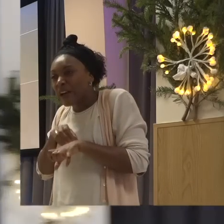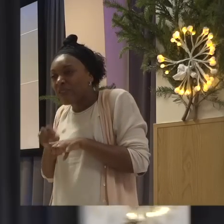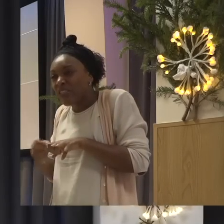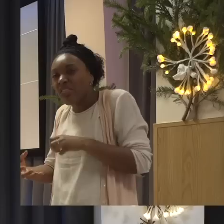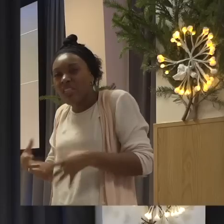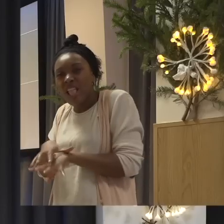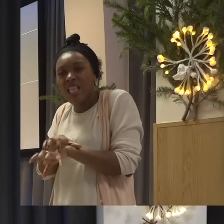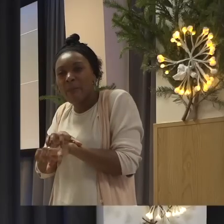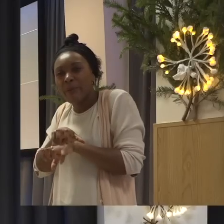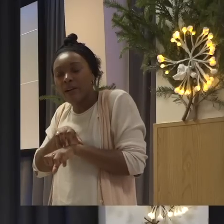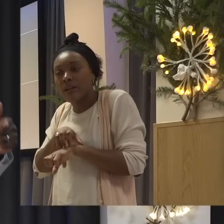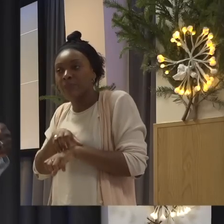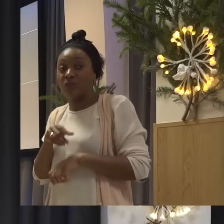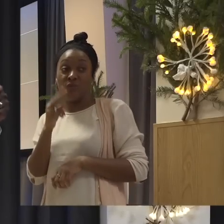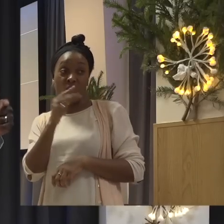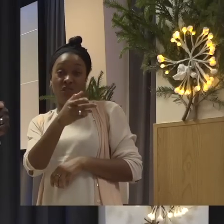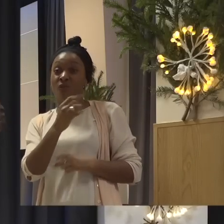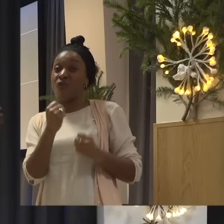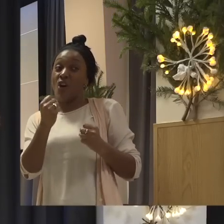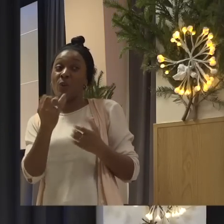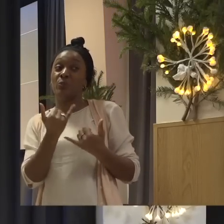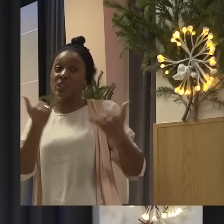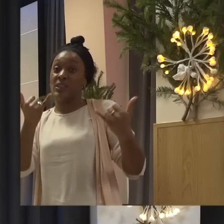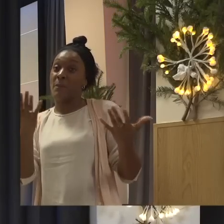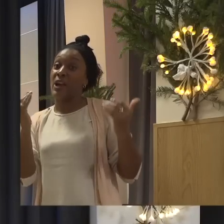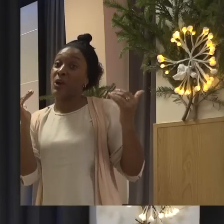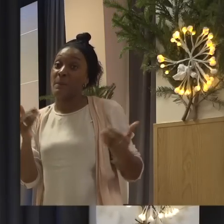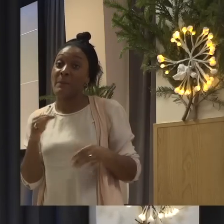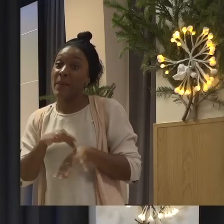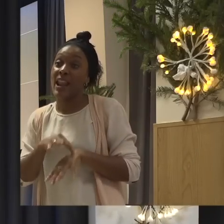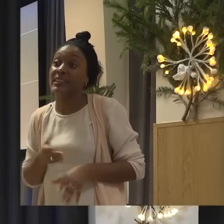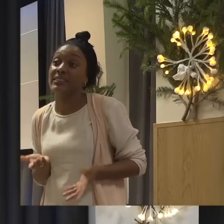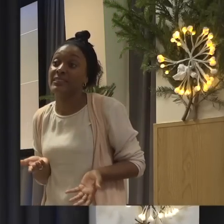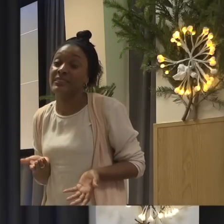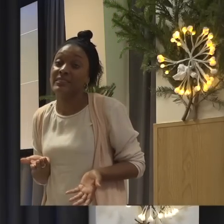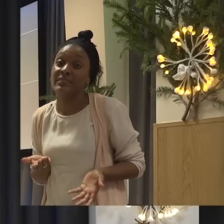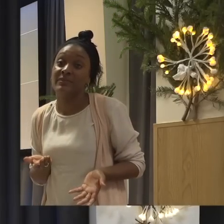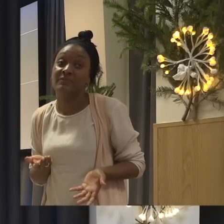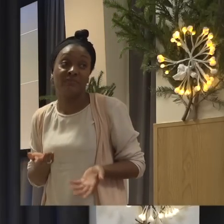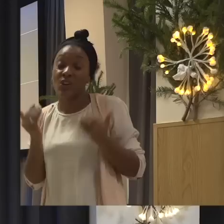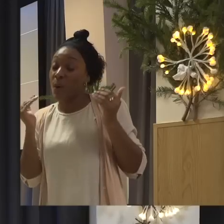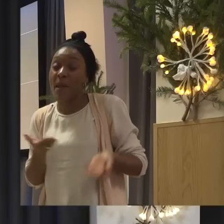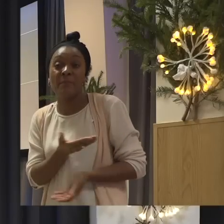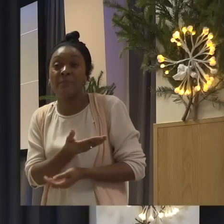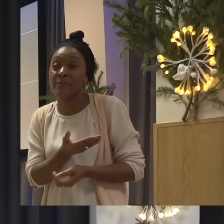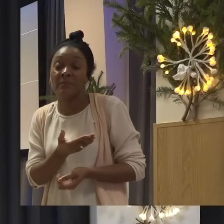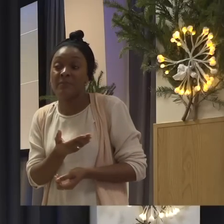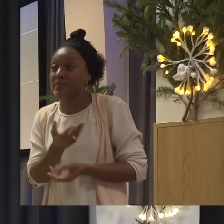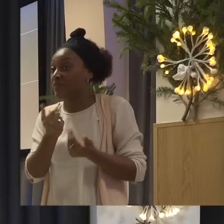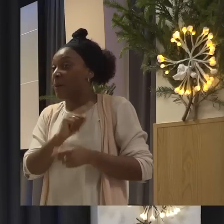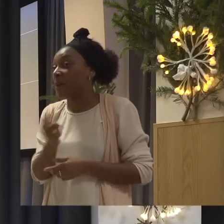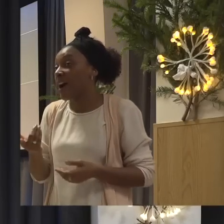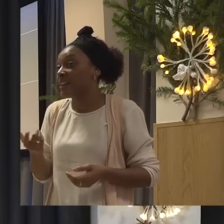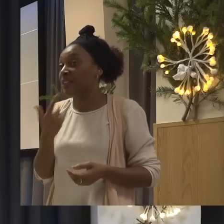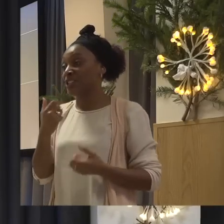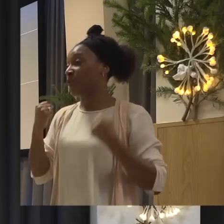que tu as beau être fort et puissant, mais quelque part dans ta personnalité, il y a ça qui te